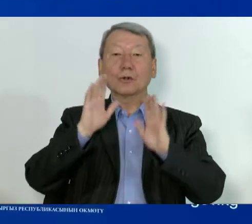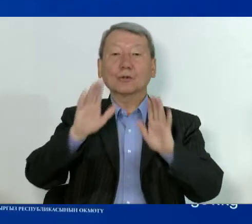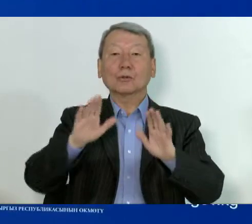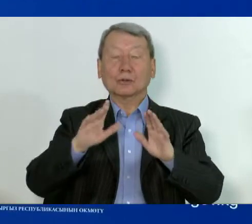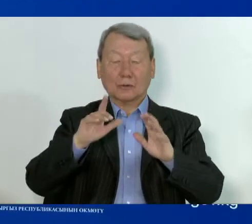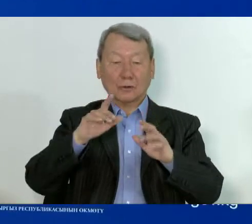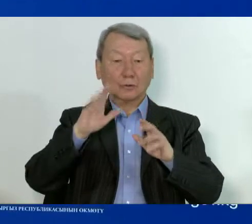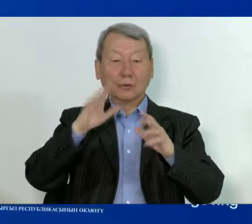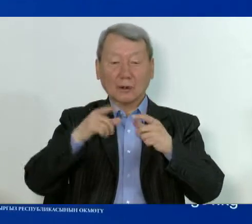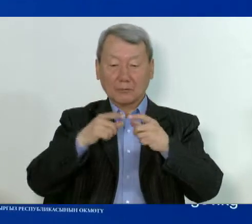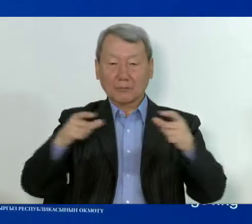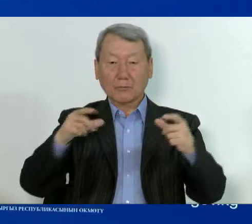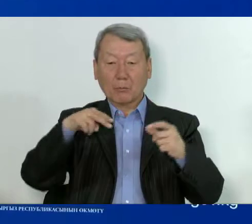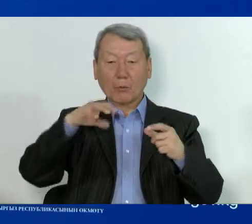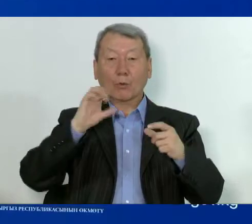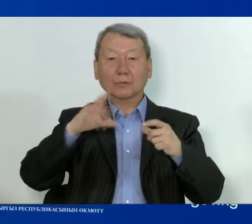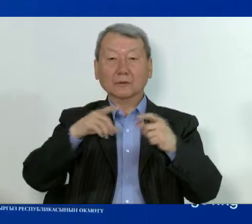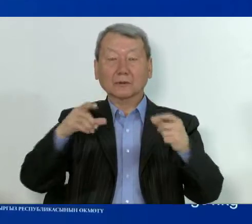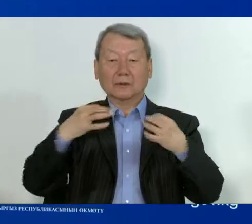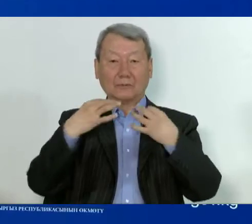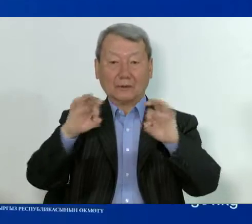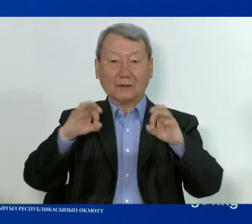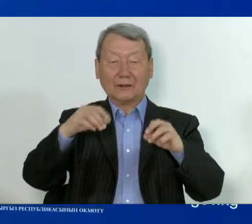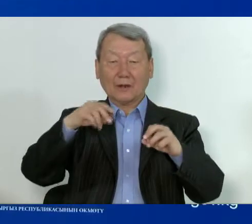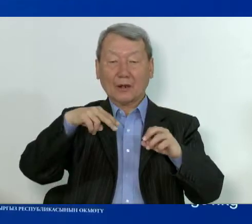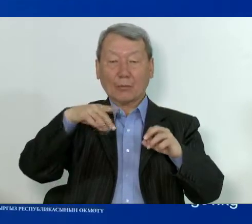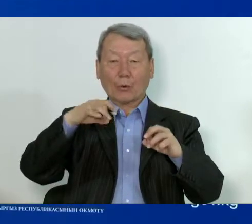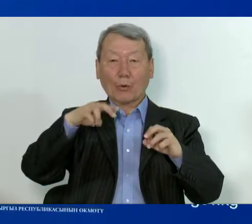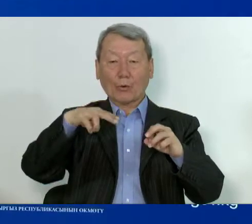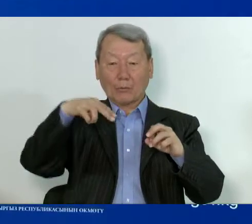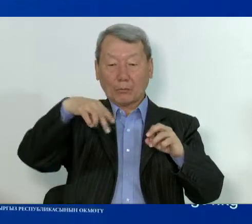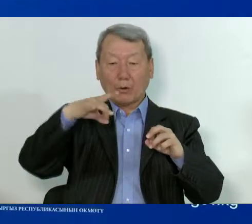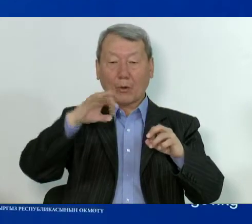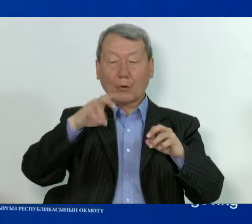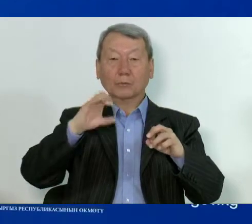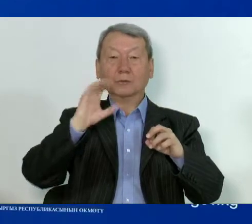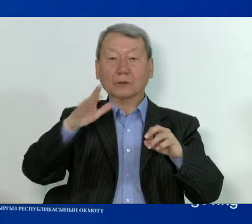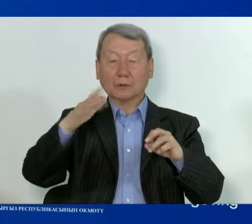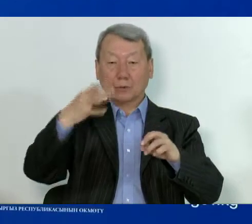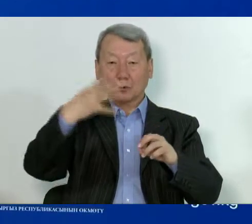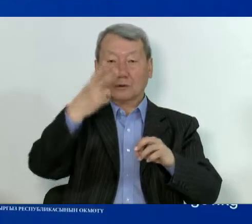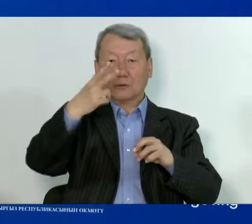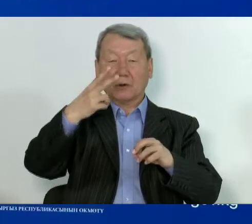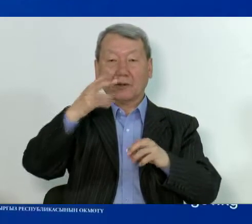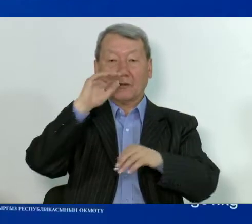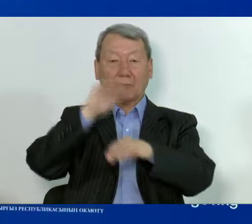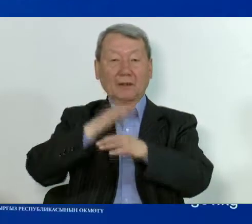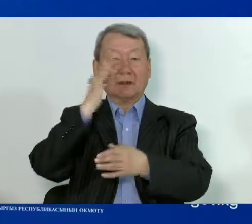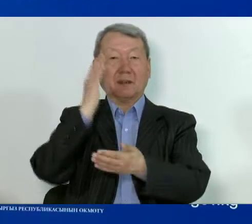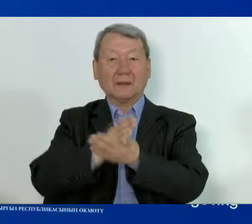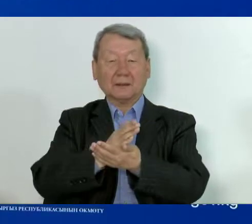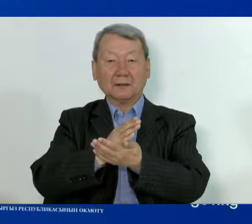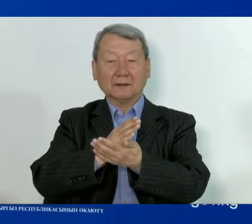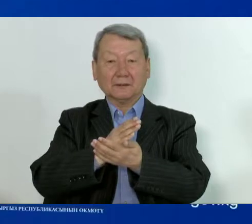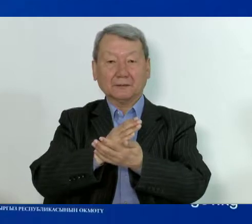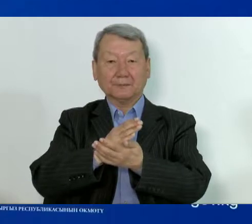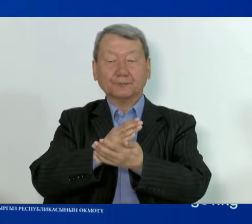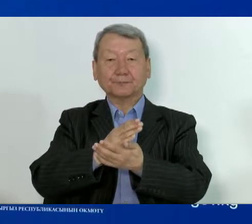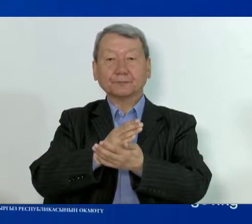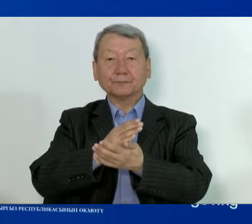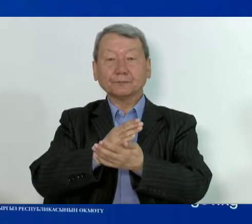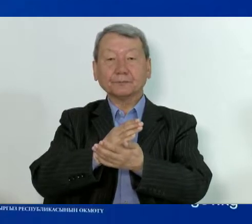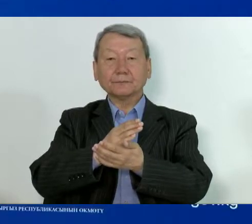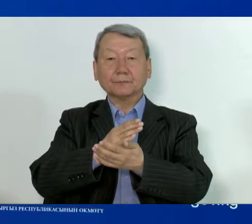уруксат пропускалар бере баштаган кийин жалпысынан 42 факт катталып жасалма